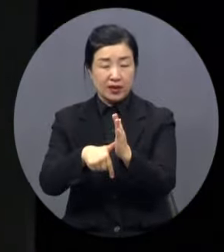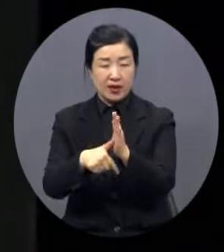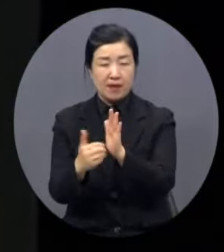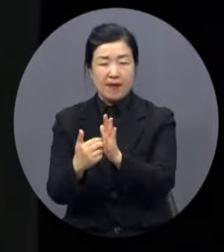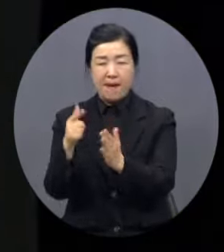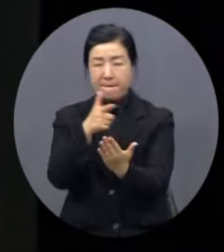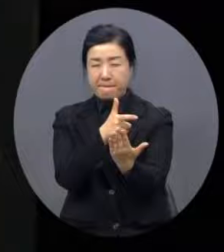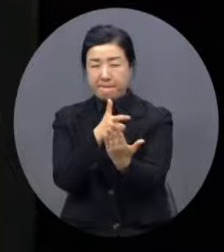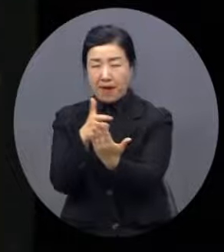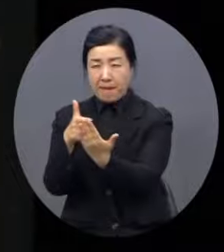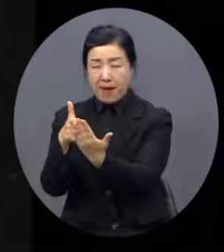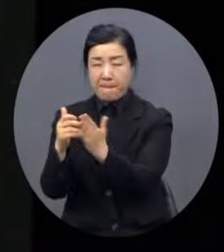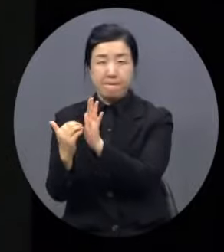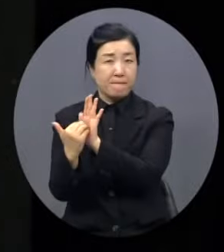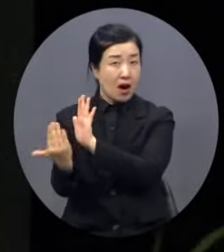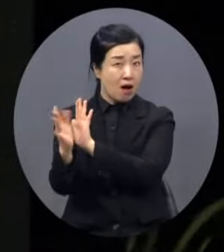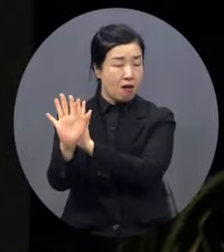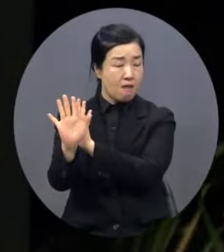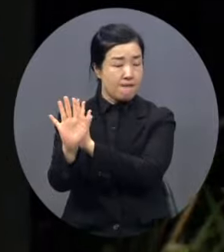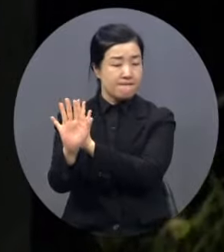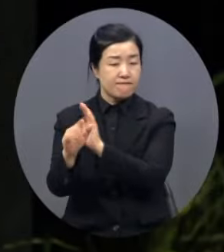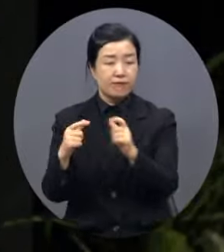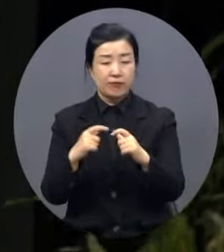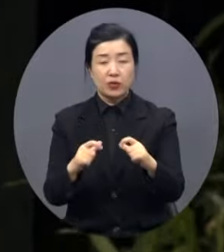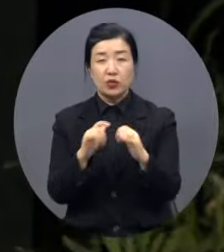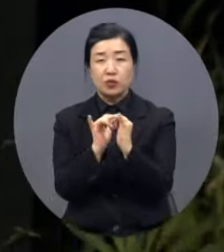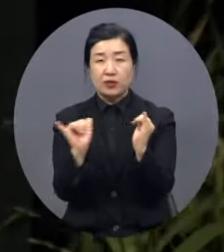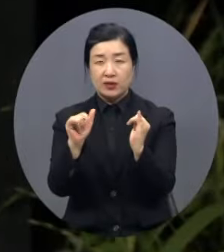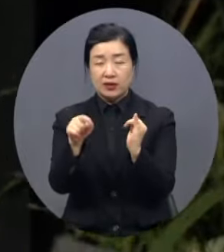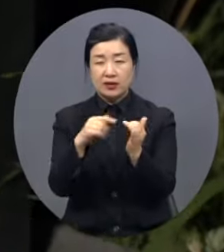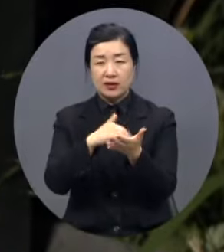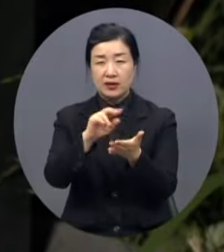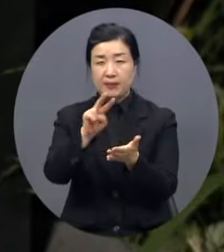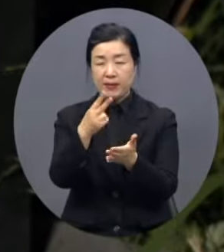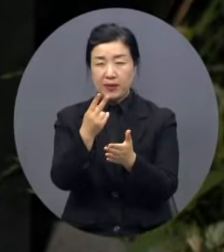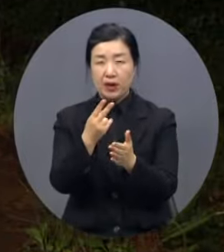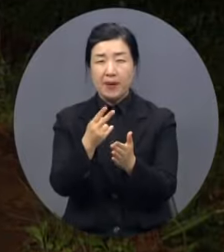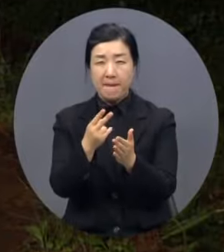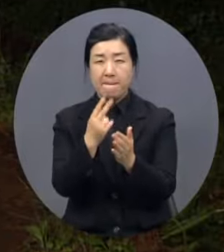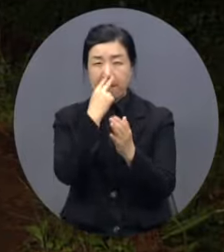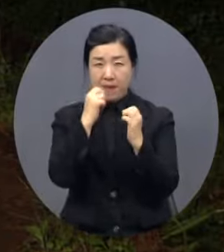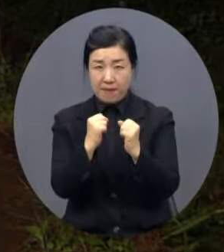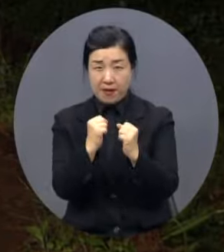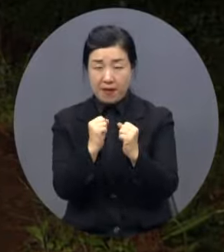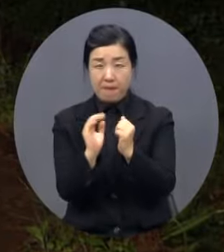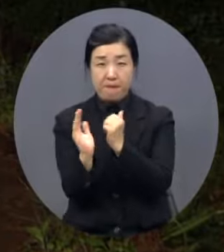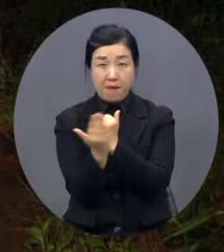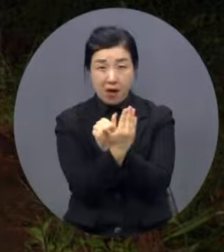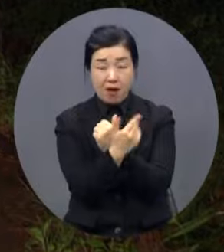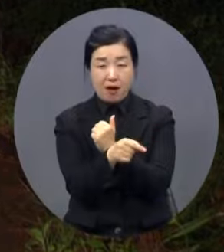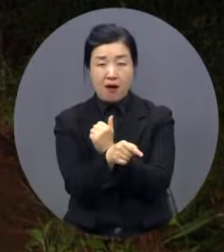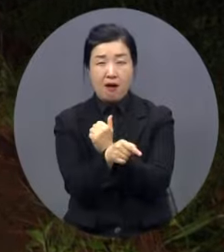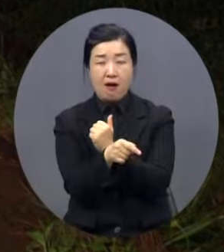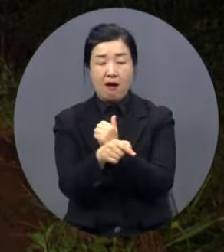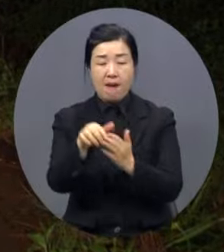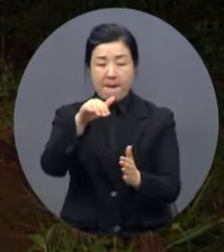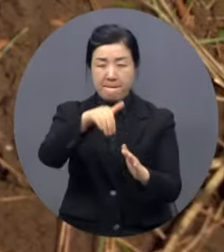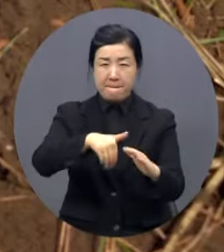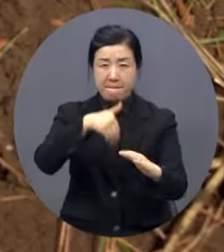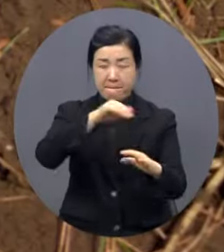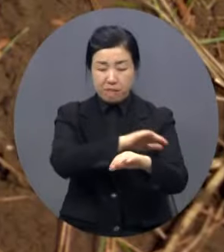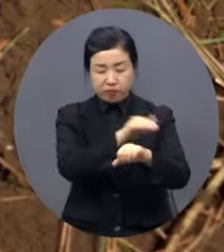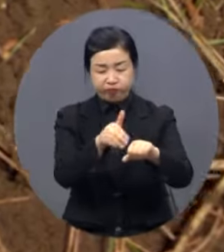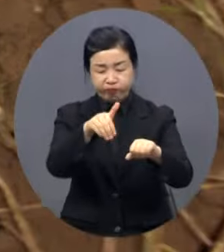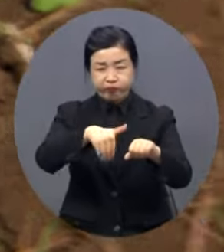검속 총사 명령을 거부해 주민 200여명을 살린 고문순 서장 잠시 뒤 묘가 파에 처지고